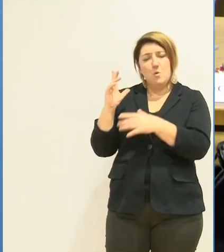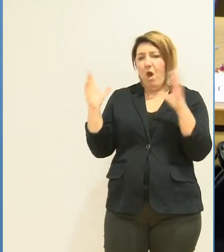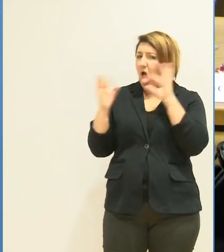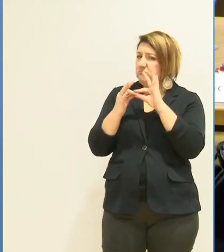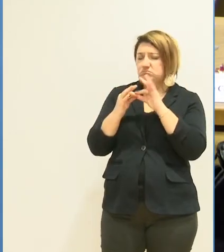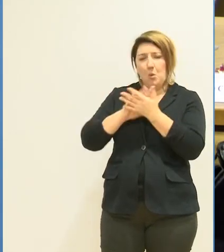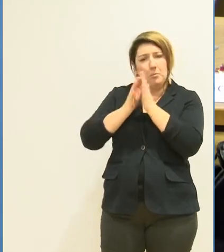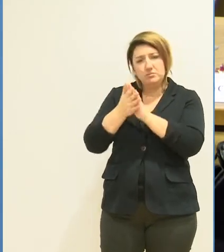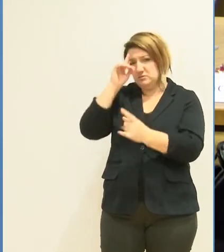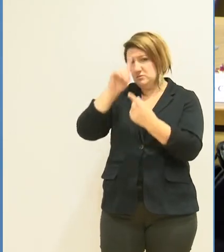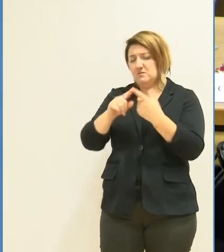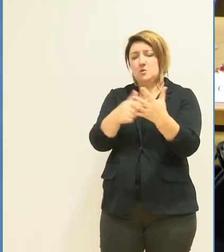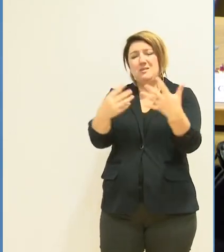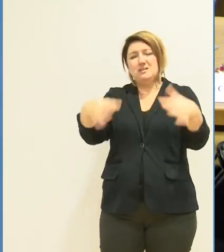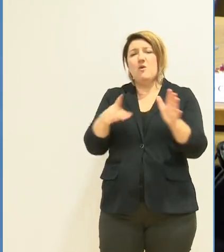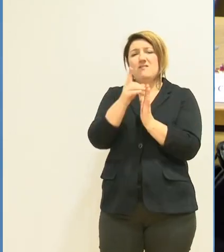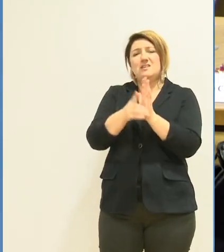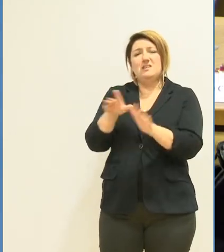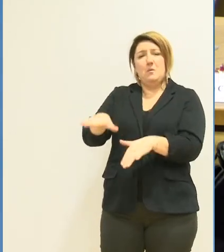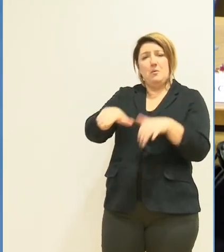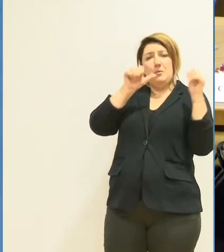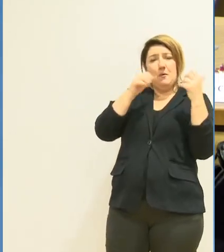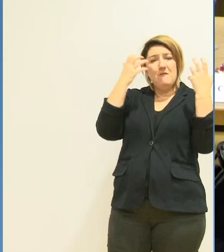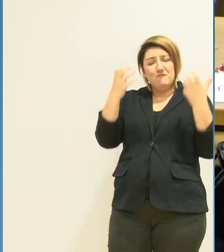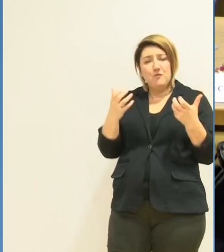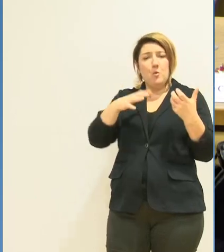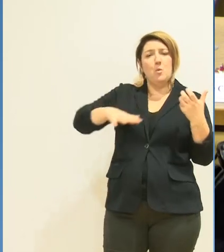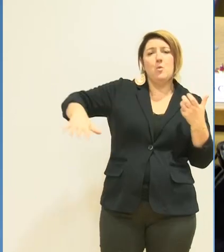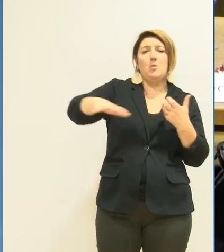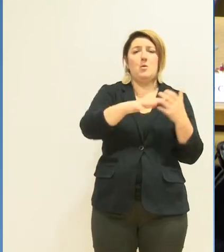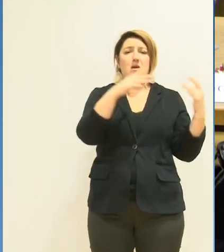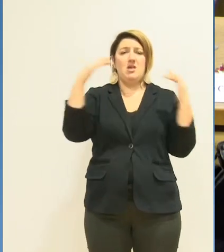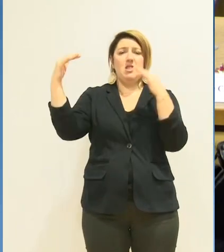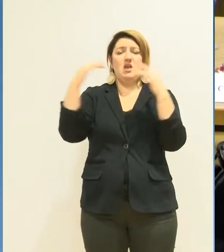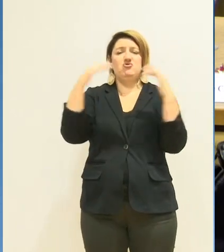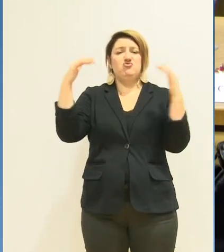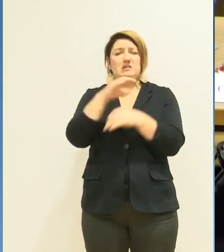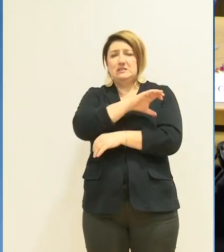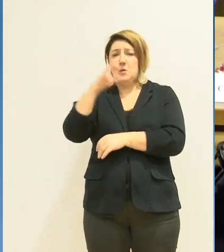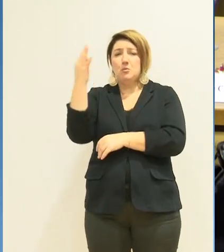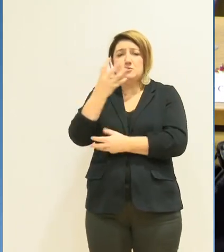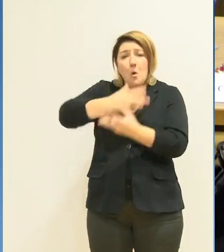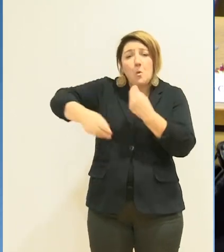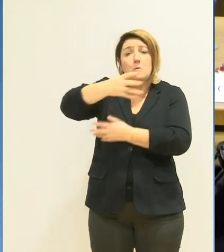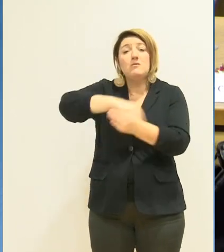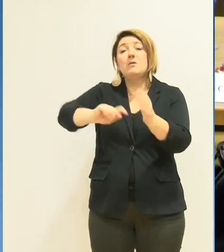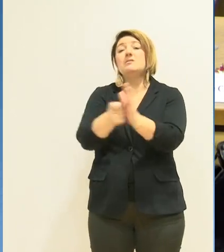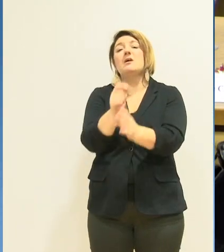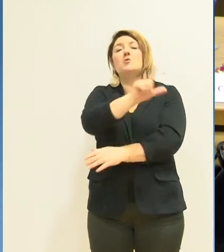dès 2019 et pour garantir un approvisionnement du territoire en énergie 100% renouvelable en 2022